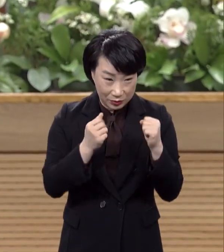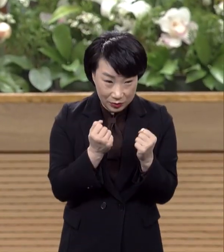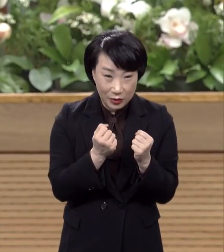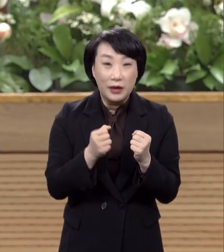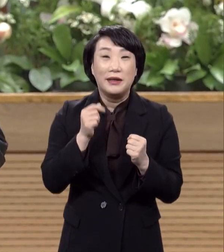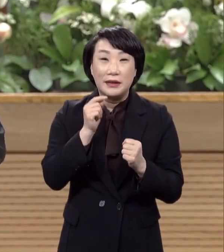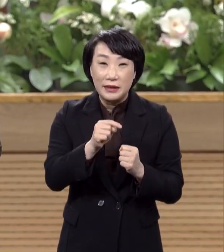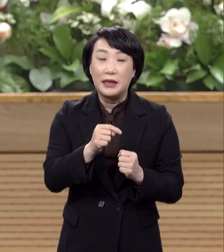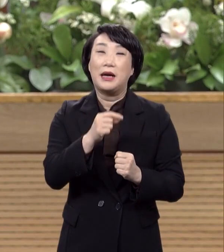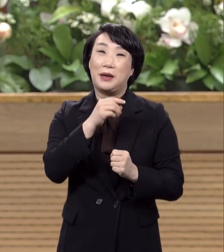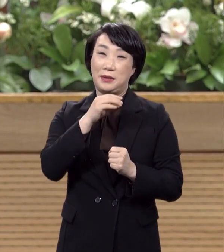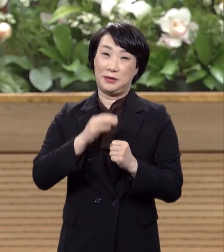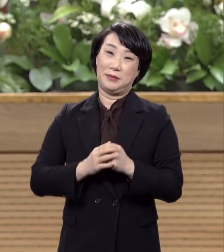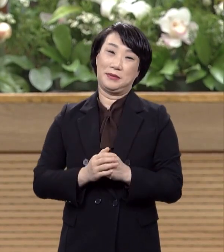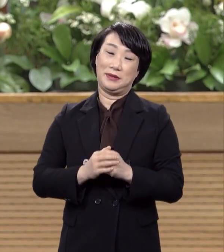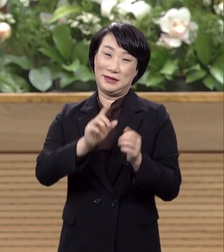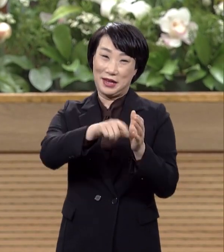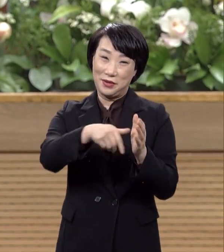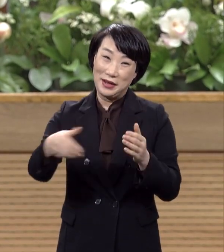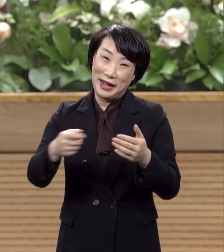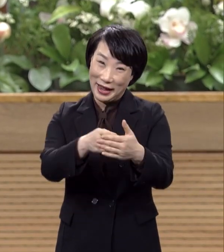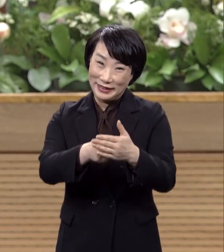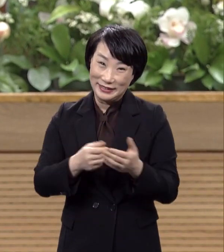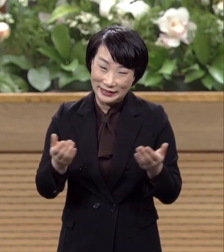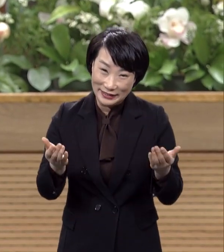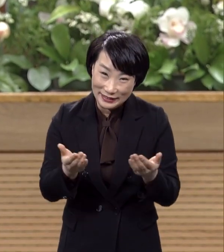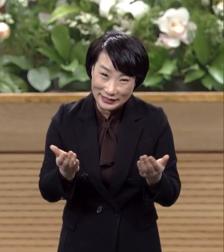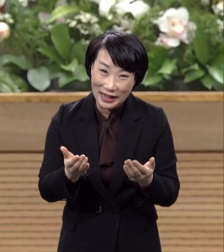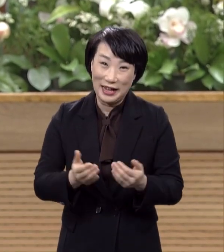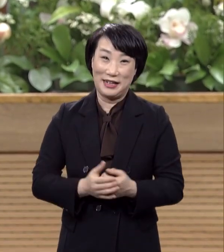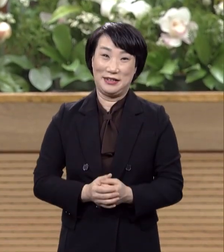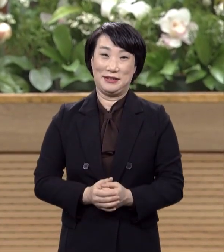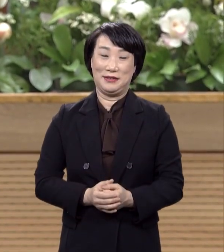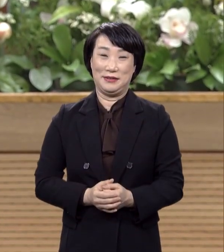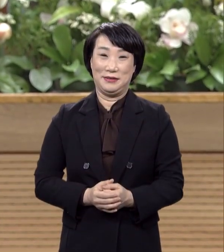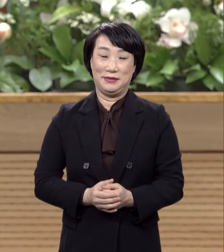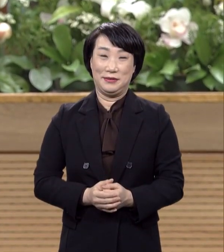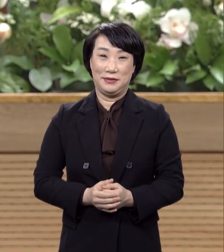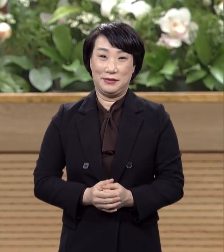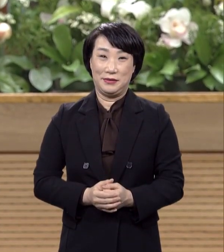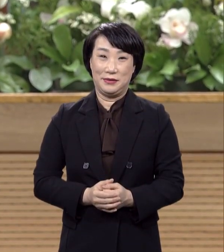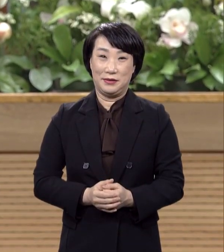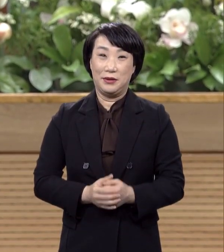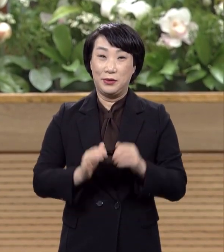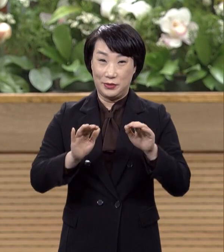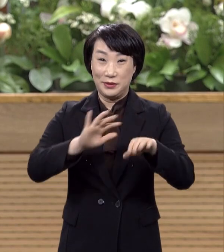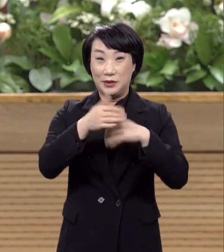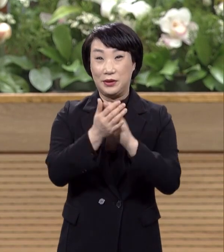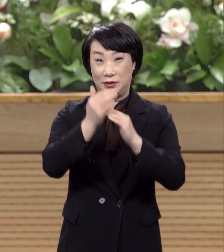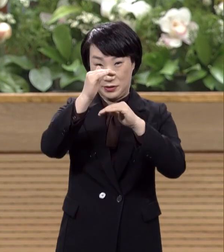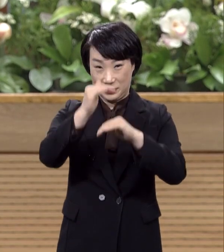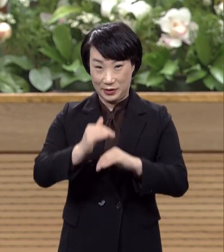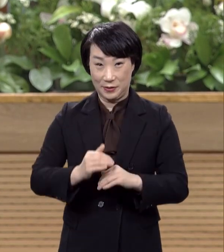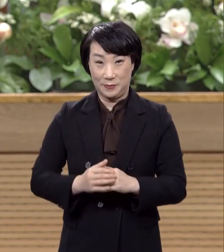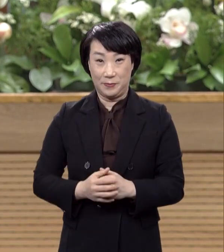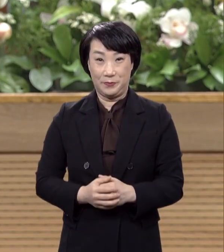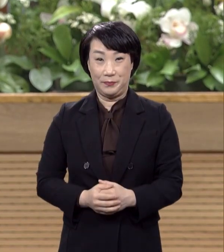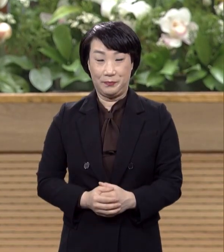복종하는 이것이 세월을 아끼는 것이다 라고 본문은 말했어요.